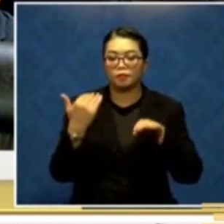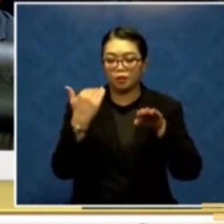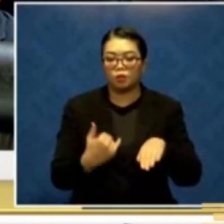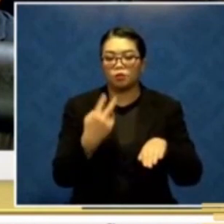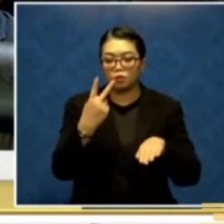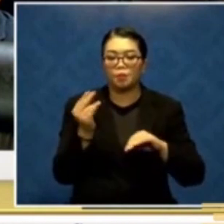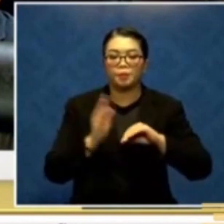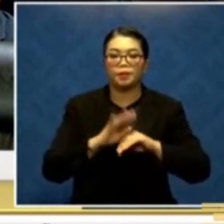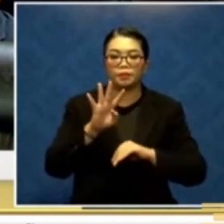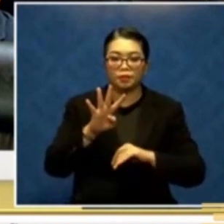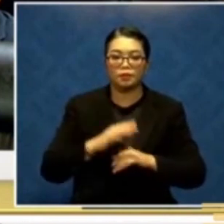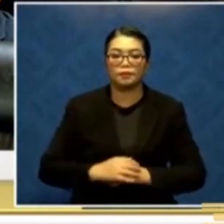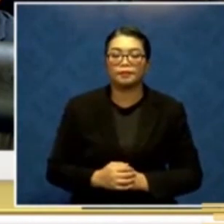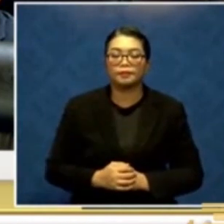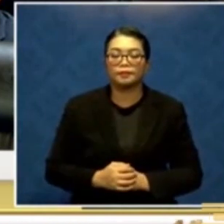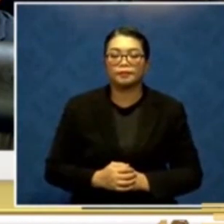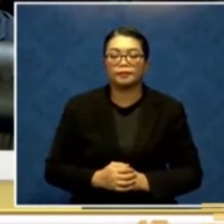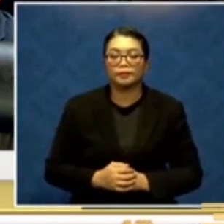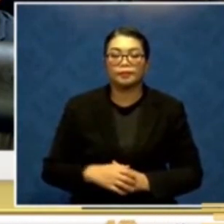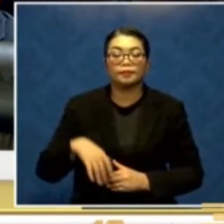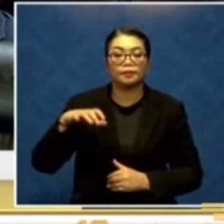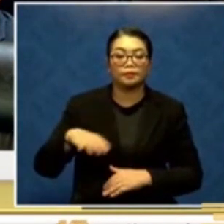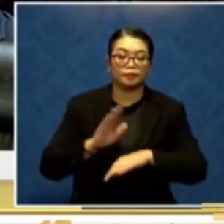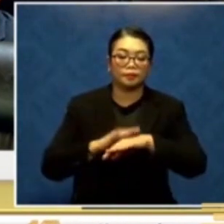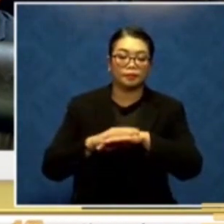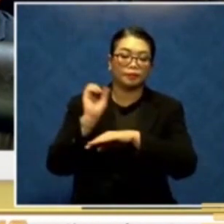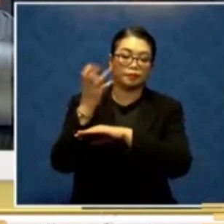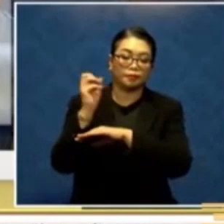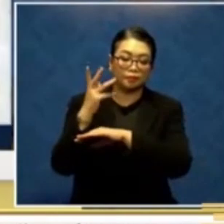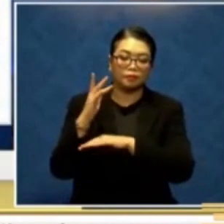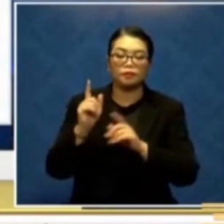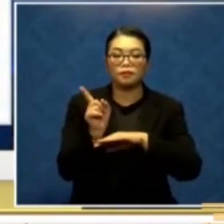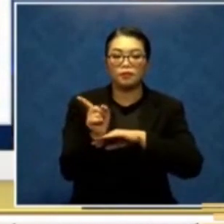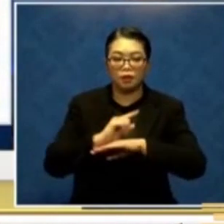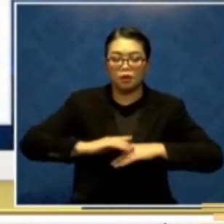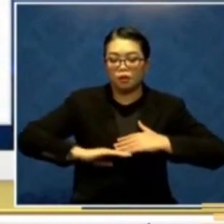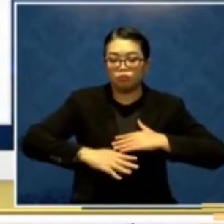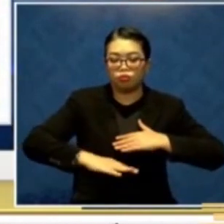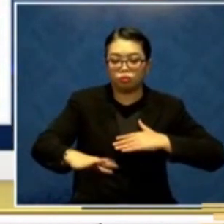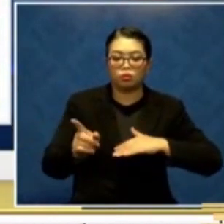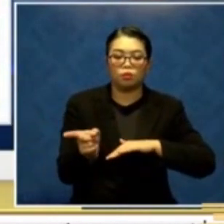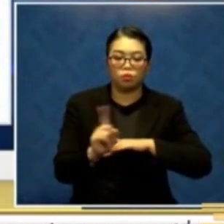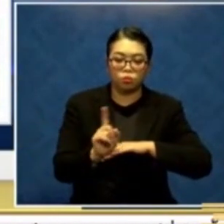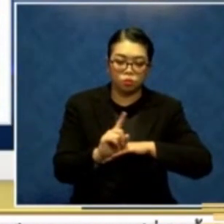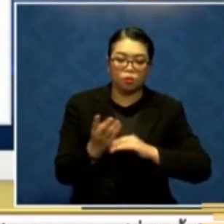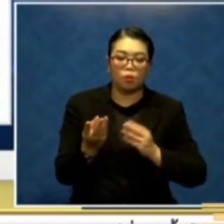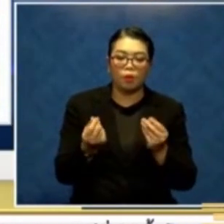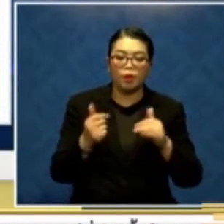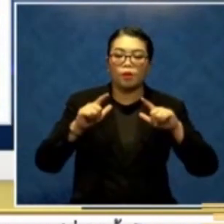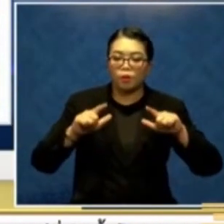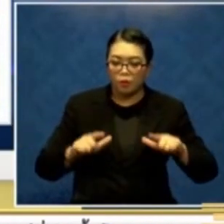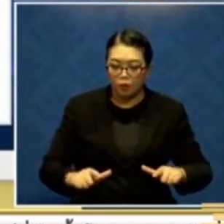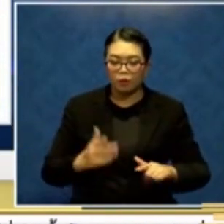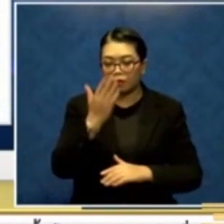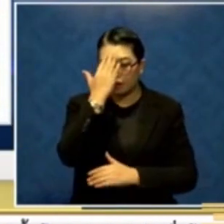ดกลาวเรื่องที่สามขอใหเพิมจุดแจ้งเตือนและอุปกรณชะลอความเรี่วบริเวตธนุนหมายเลข 403 จิหน